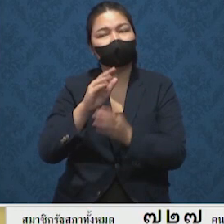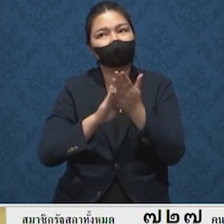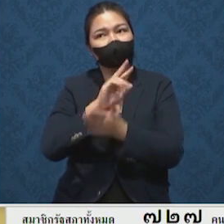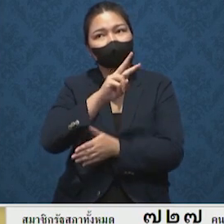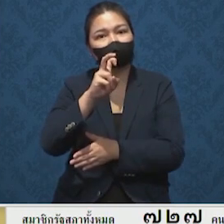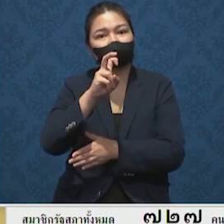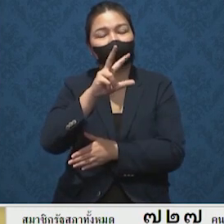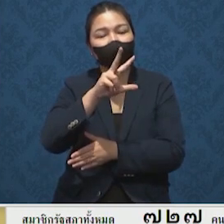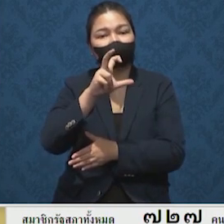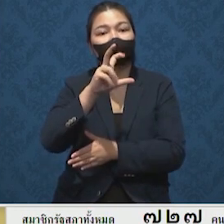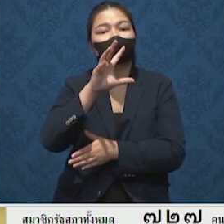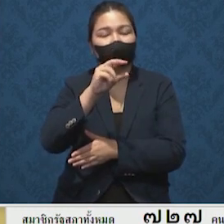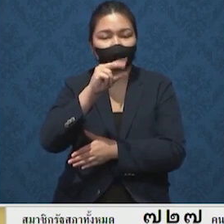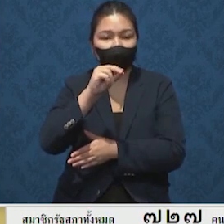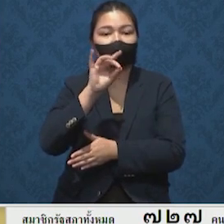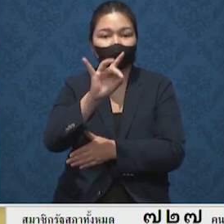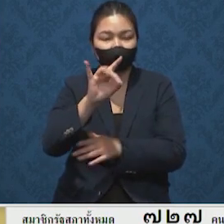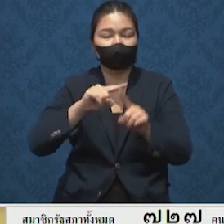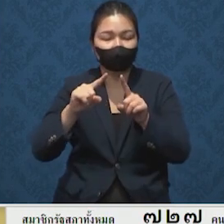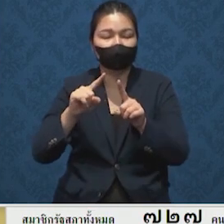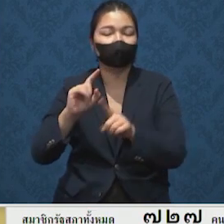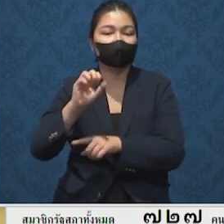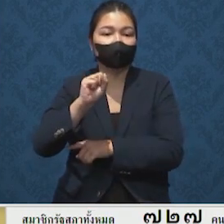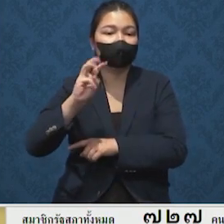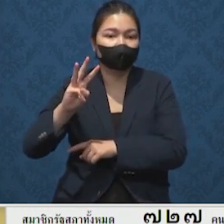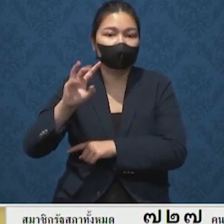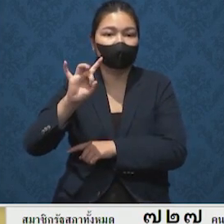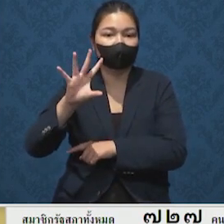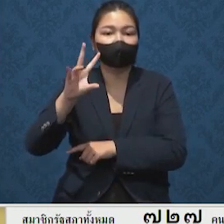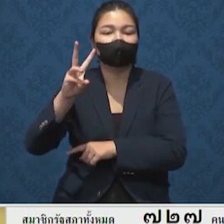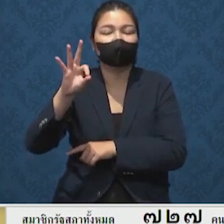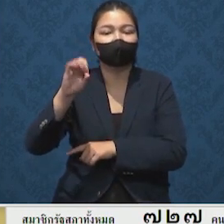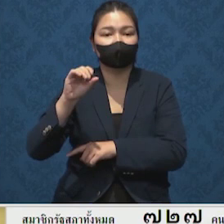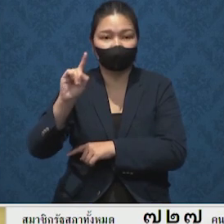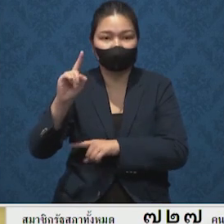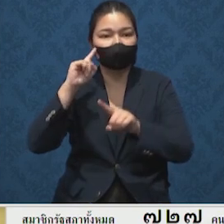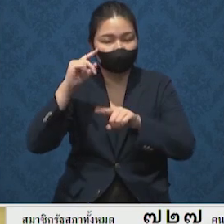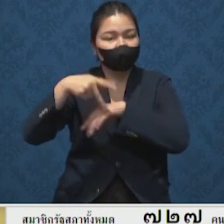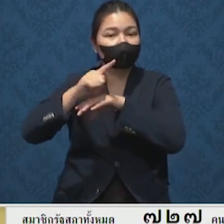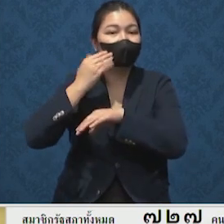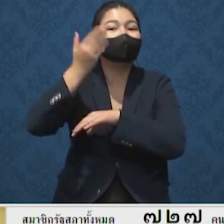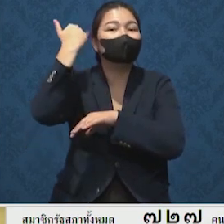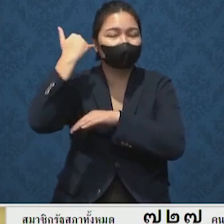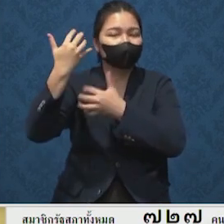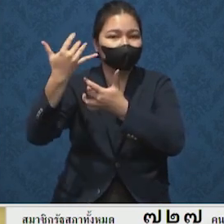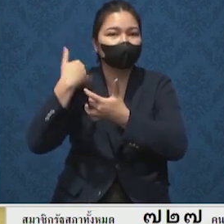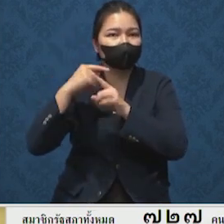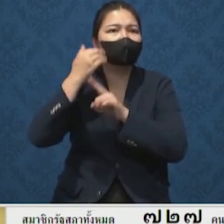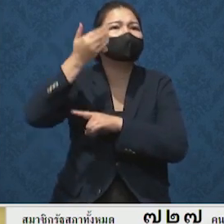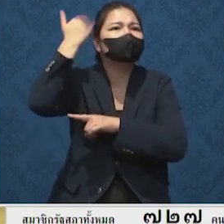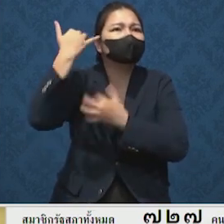238ท่านสว191นะครับผมคิดว่าท่านประธานรอได้ครับวันก่อนเรารอ53นาทีเราก็รอ